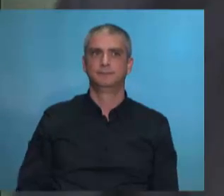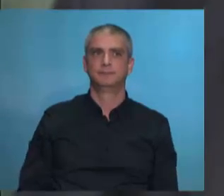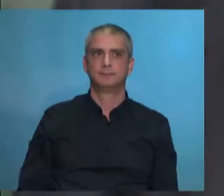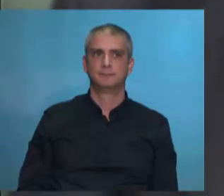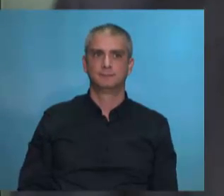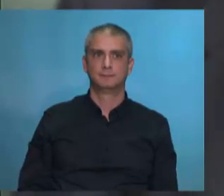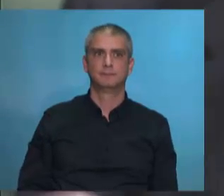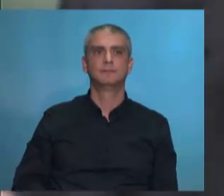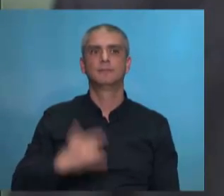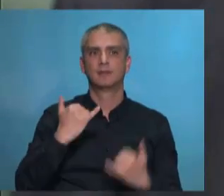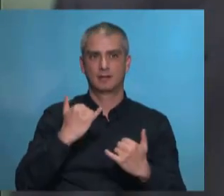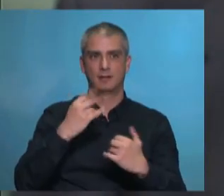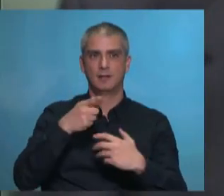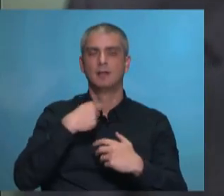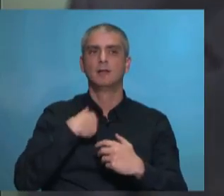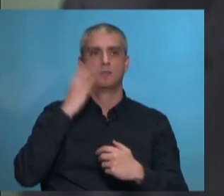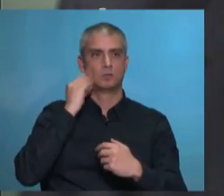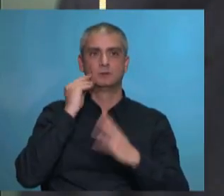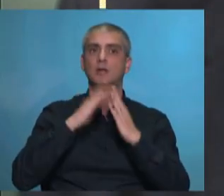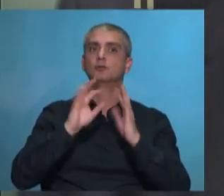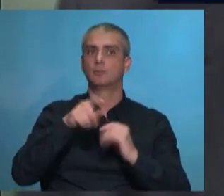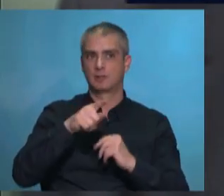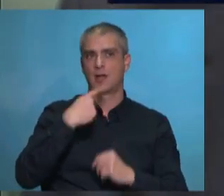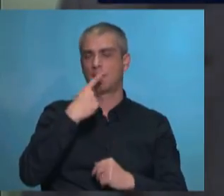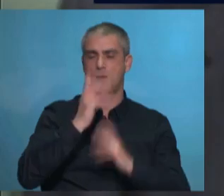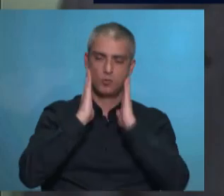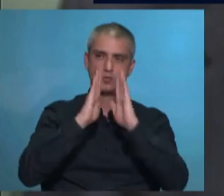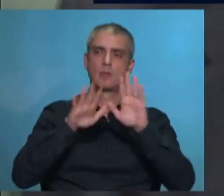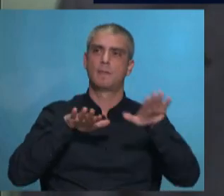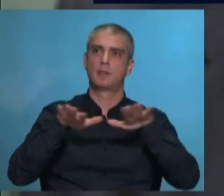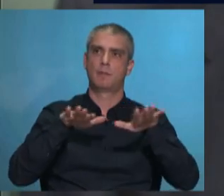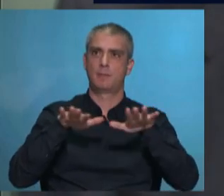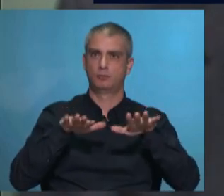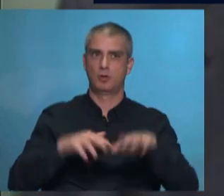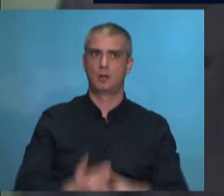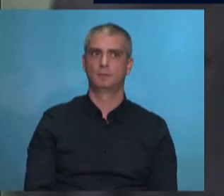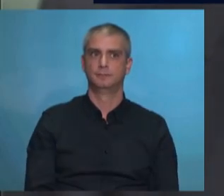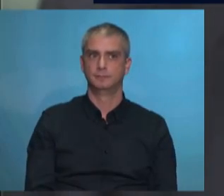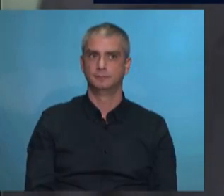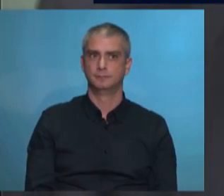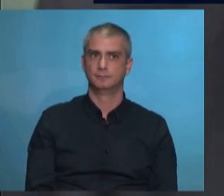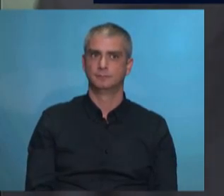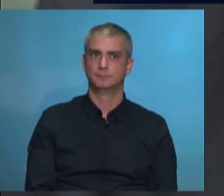On a point of order, Mr. Speaker, I'm pleased that this House has expressed its confidence in the government tonight.